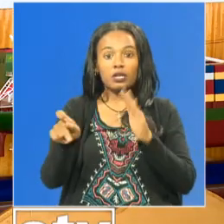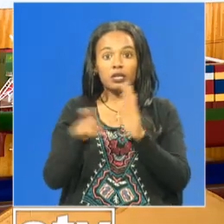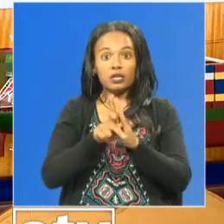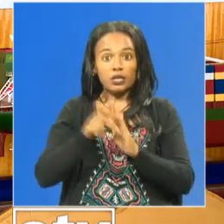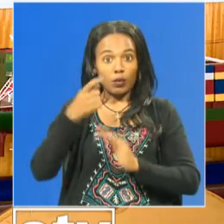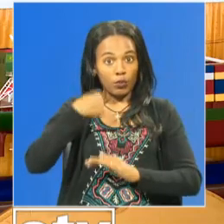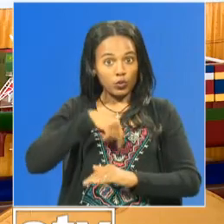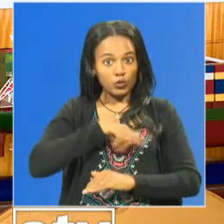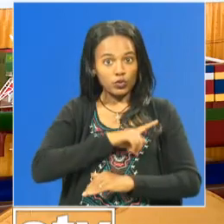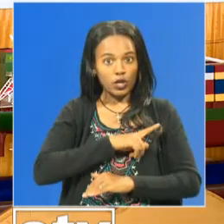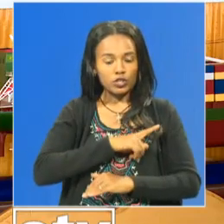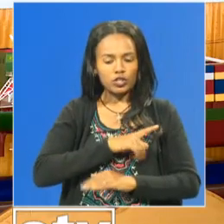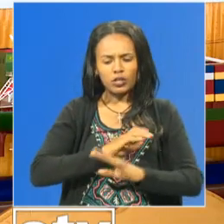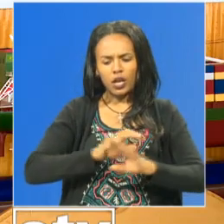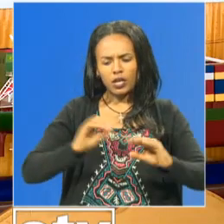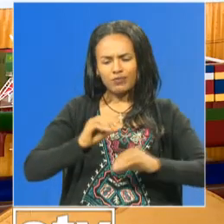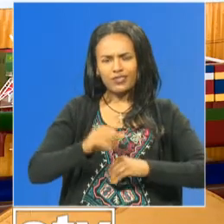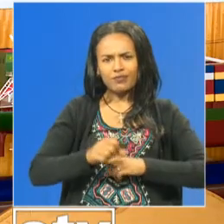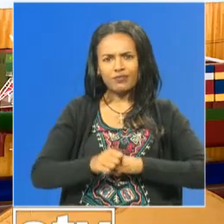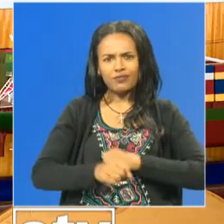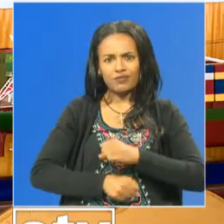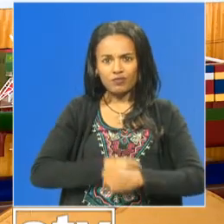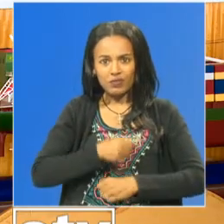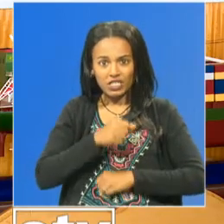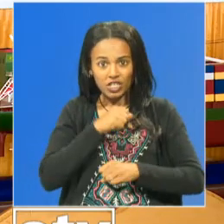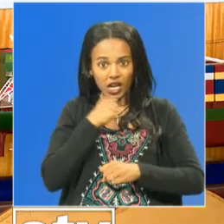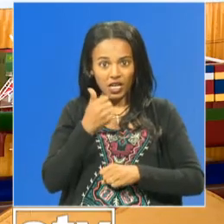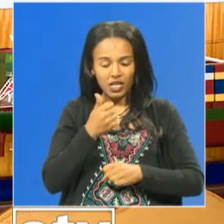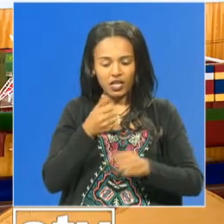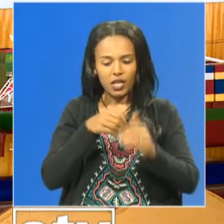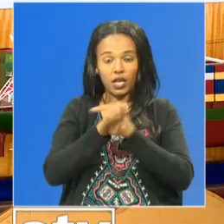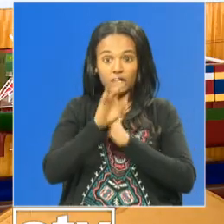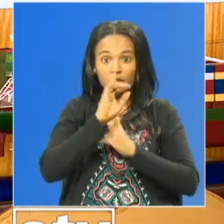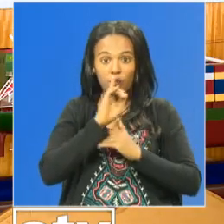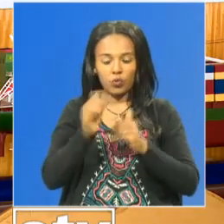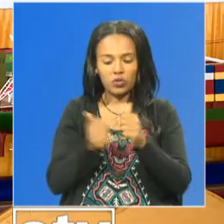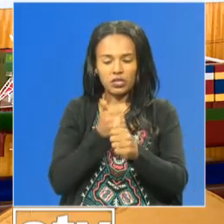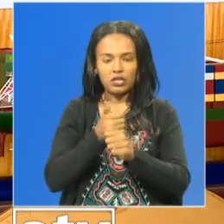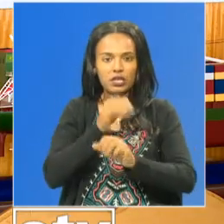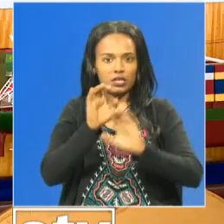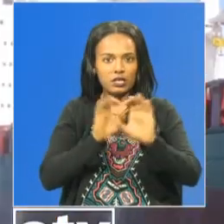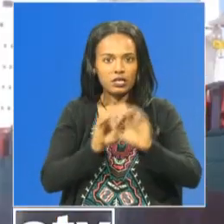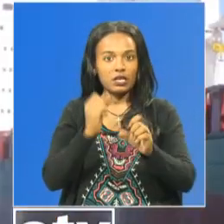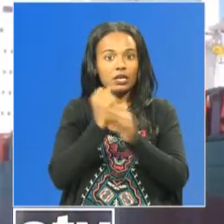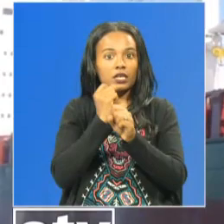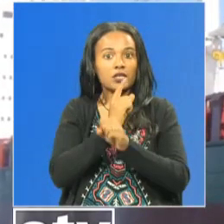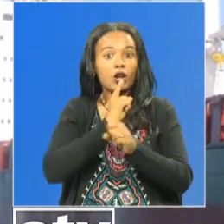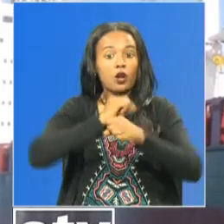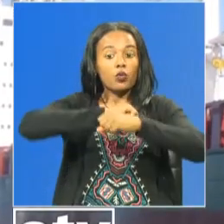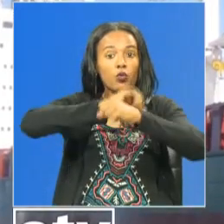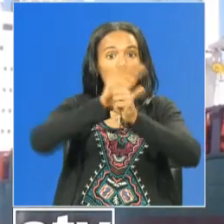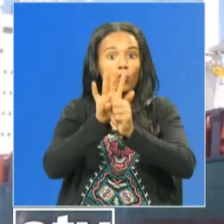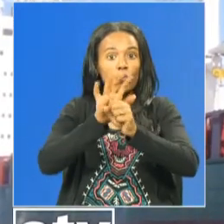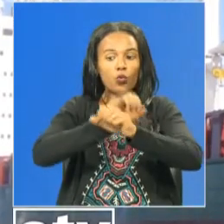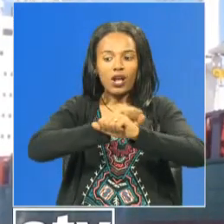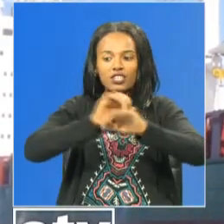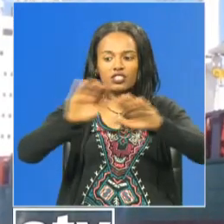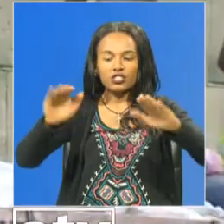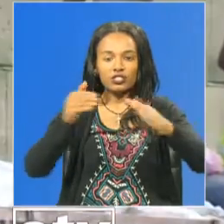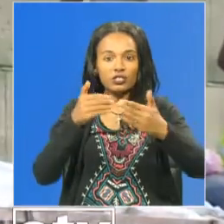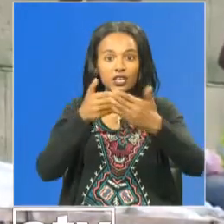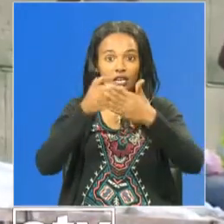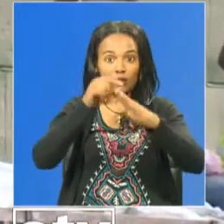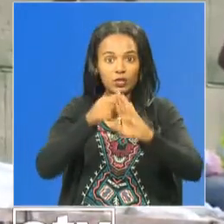ደንበኞቻችንም ያለ እንግልት ሊስተናገዱ በሚችሉበት ጉዳይ ላይ ክትትል እየተደረገ እየተሰራ ነው። ኮሮና ቫይረስ ስርጭት ከቅርብ ጊዜ